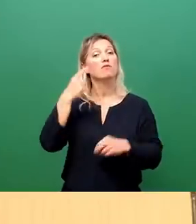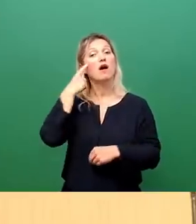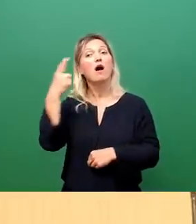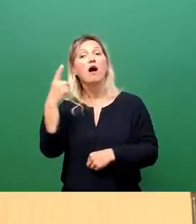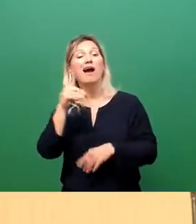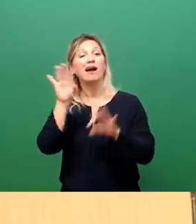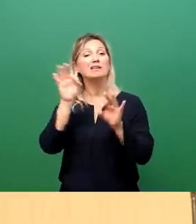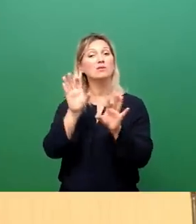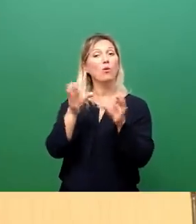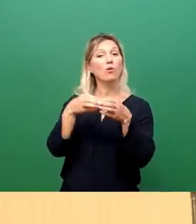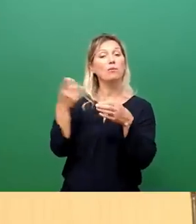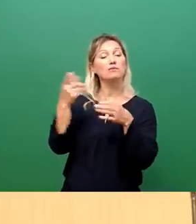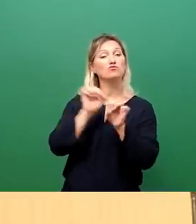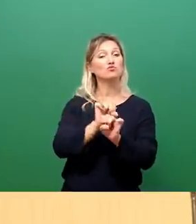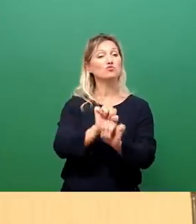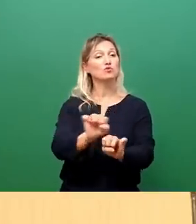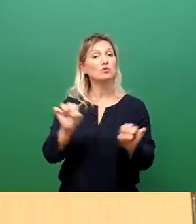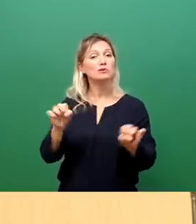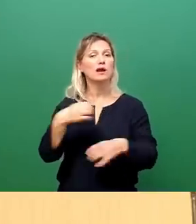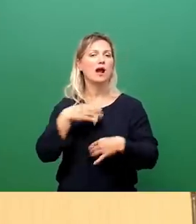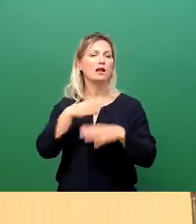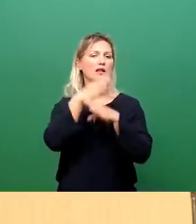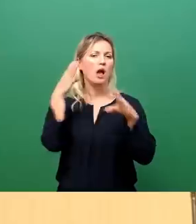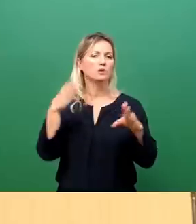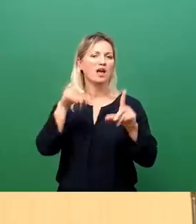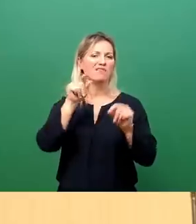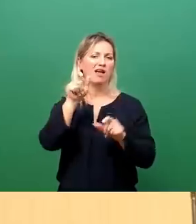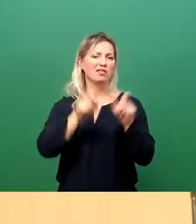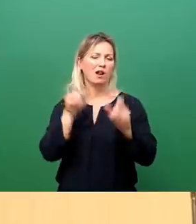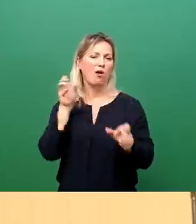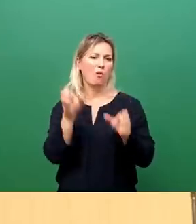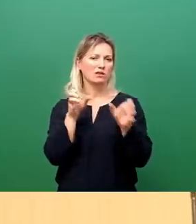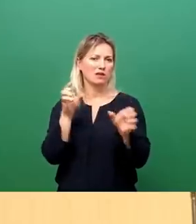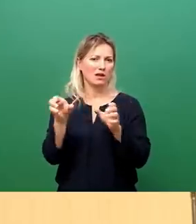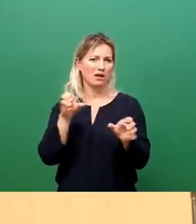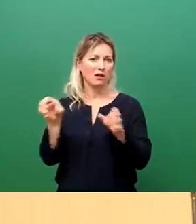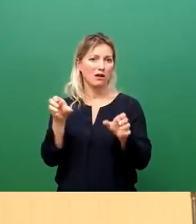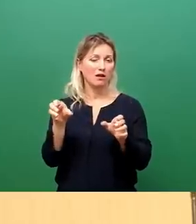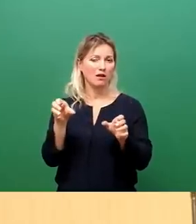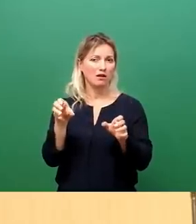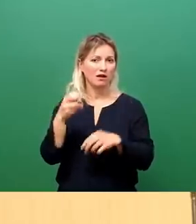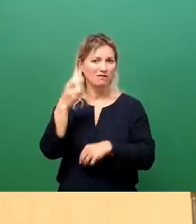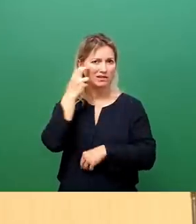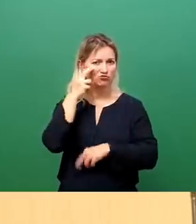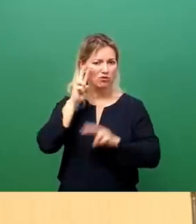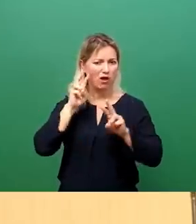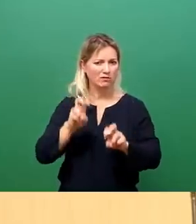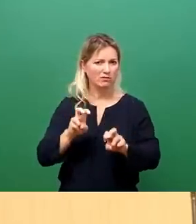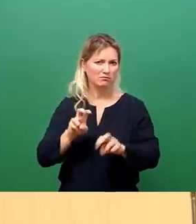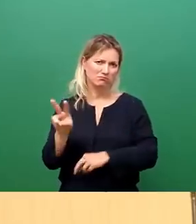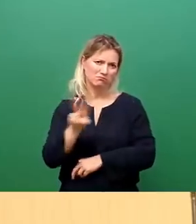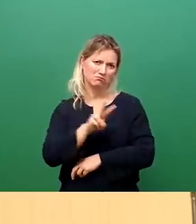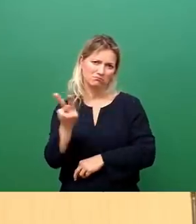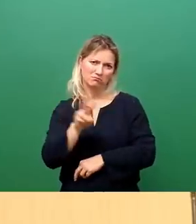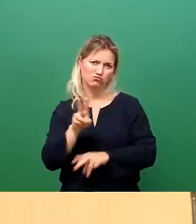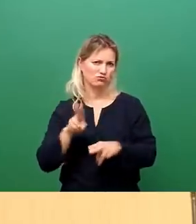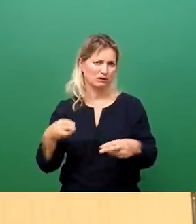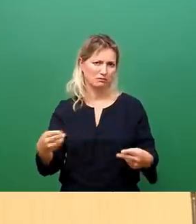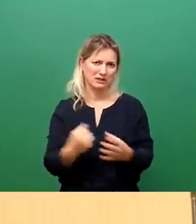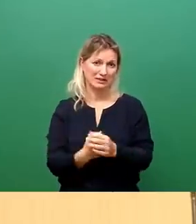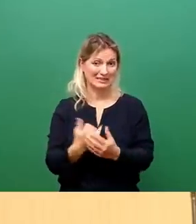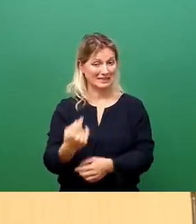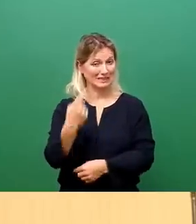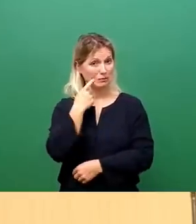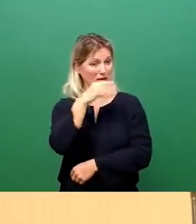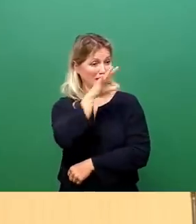und Krankenhäuser entlastet werden können. Diese Annahmen lassen sich beide wissenschaftlich nicht begründen. Die derzeitigen Impfstoffe bieten einen